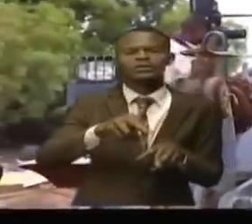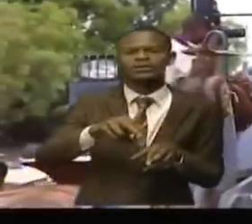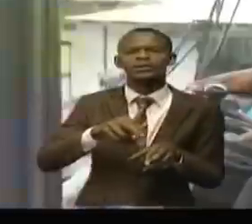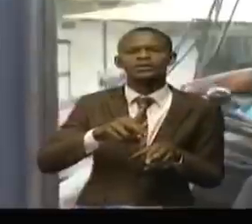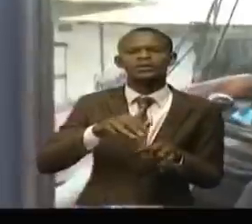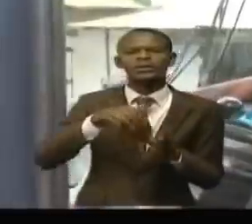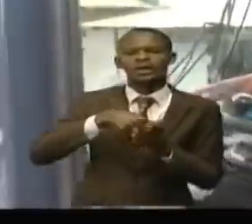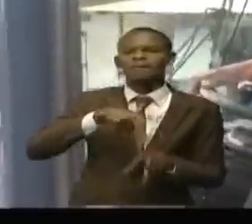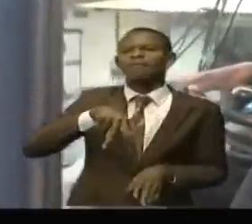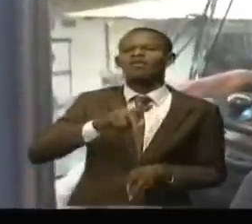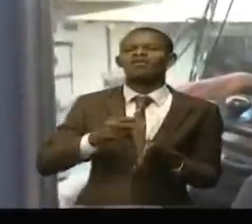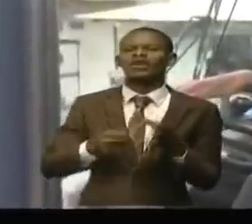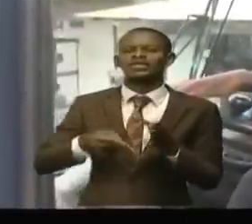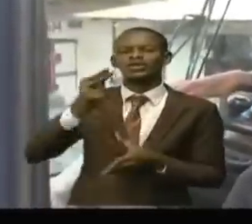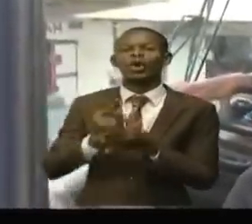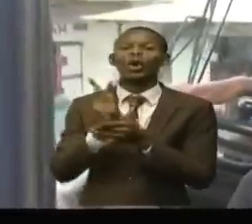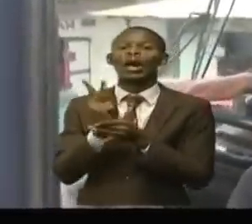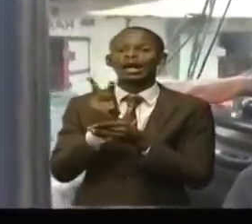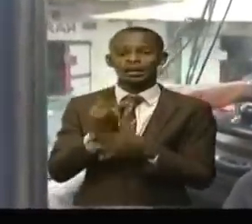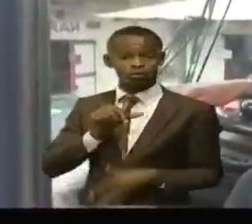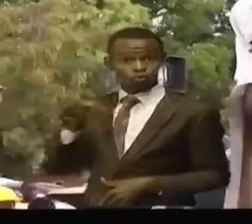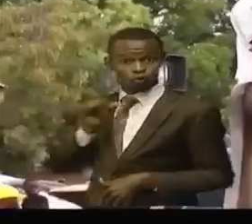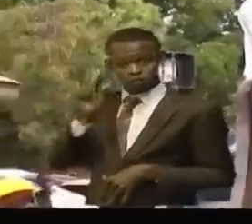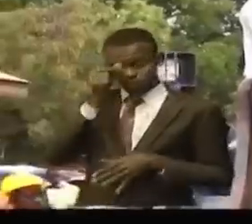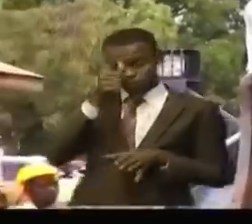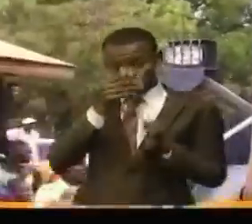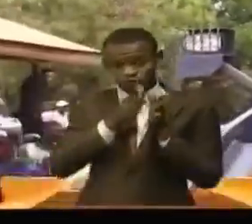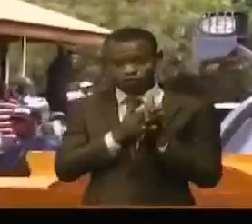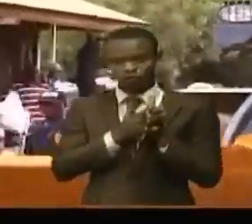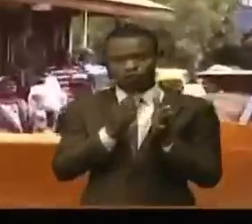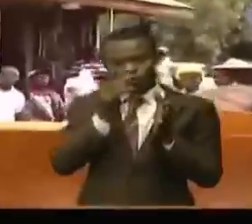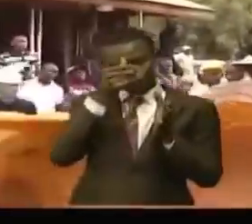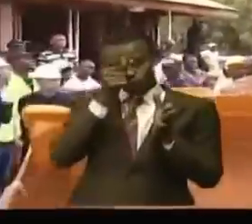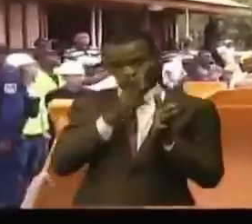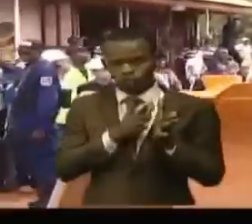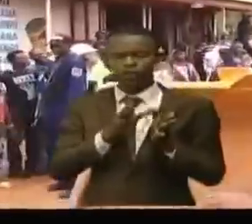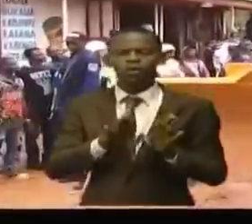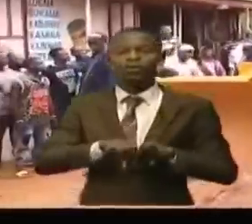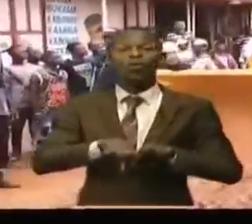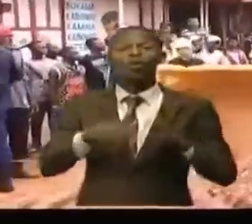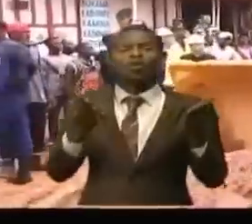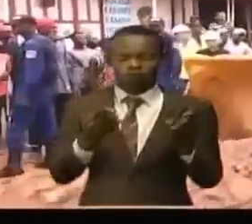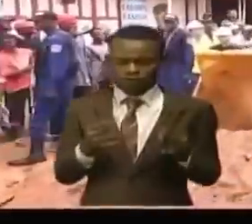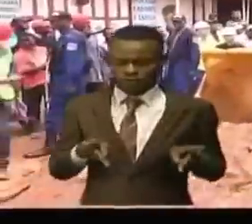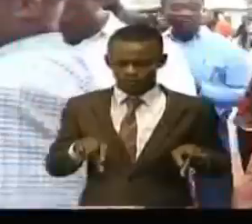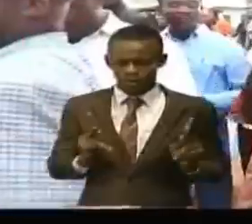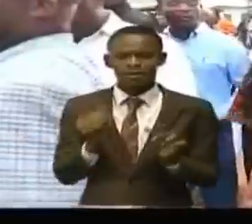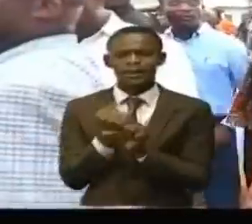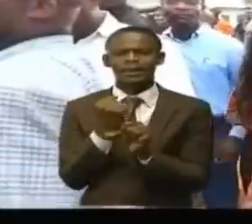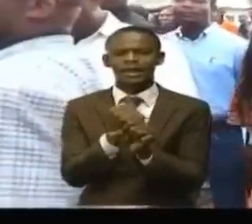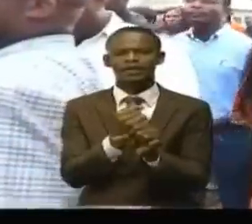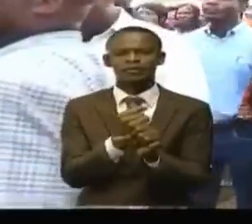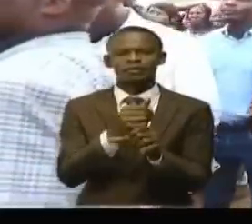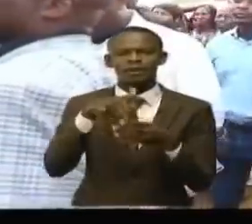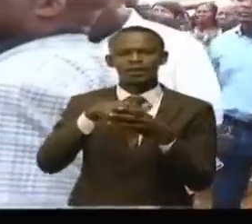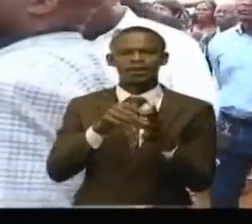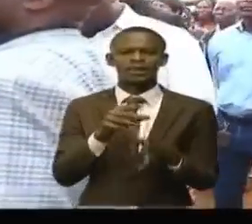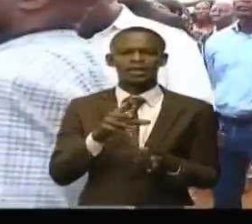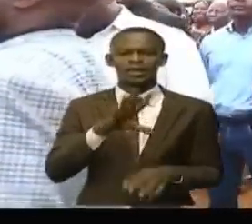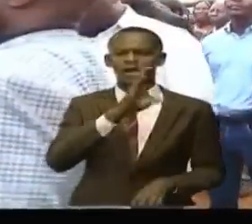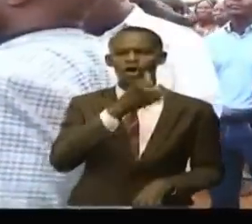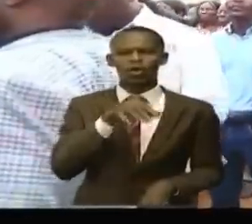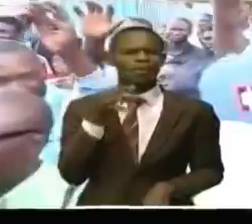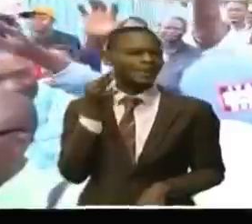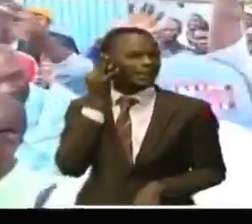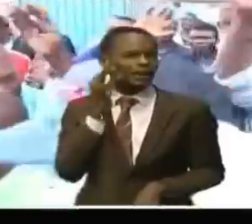projet ce vendredi 14 avril 2023 à partir de la commune de Kenya en présence de son ministre en charge des infrastructures